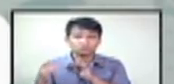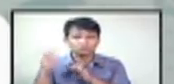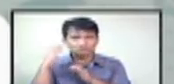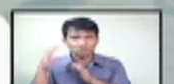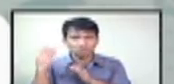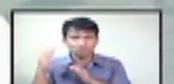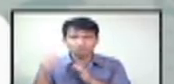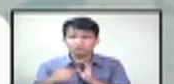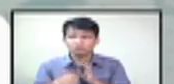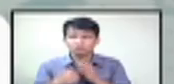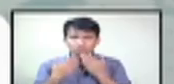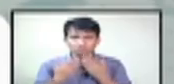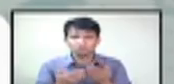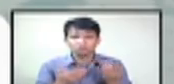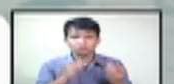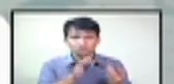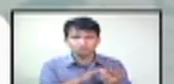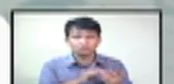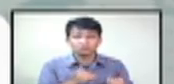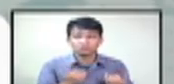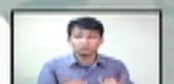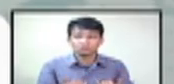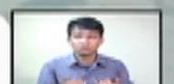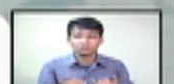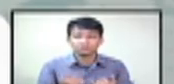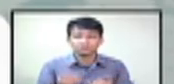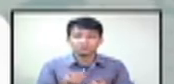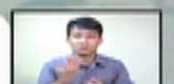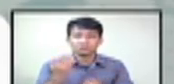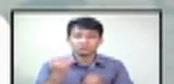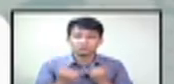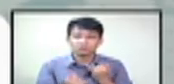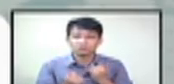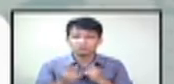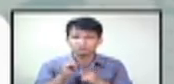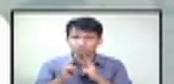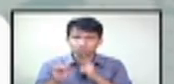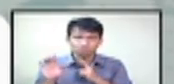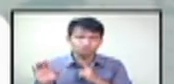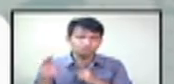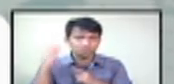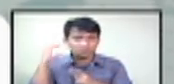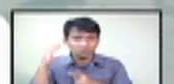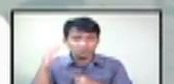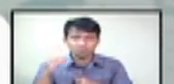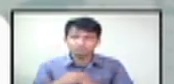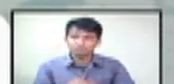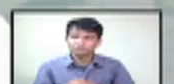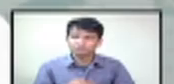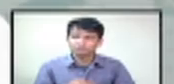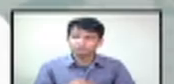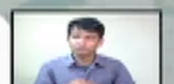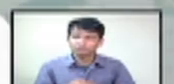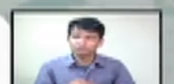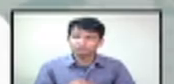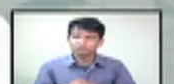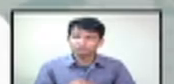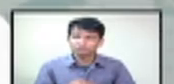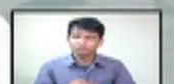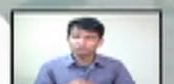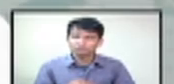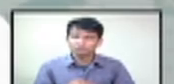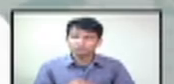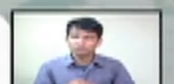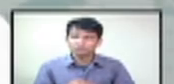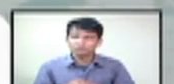ninyo. Salamat naman po at natawagan namin kayo. So, Sir, kailan ho kayo huling nag-usap nitong mga pinsan ninyo? Ito na, Sir.